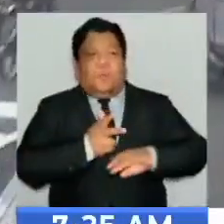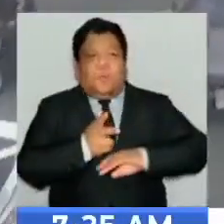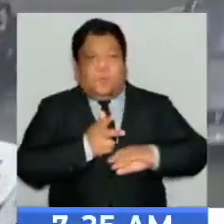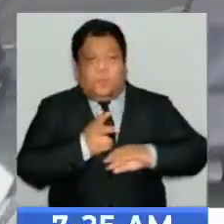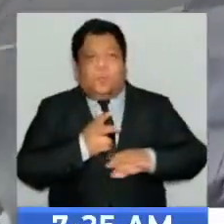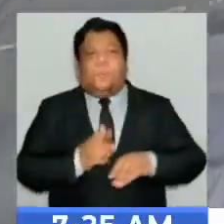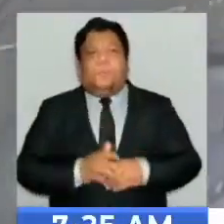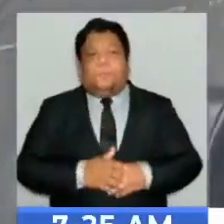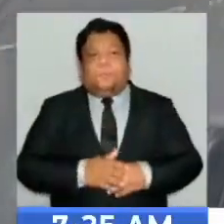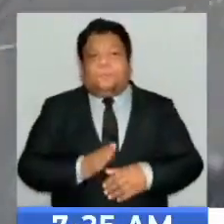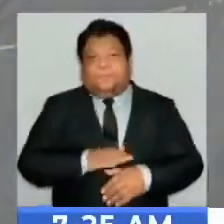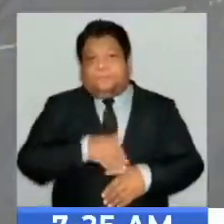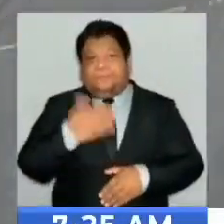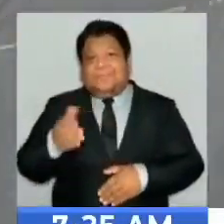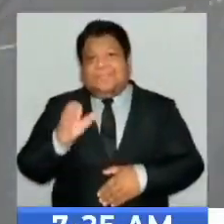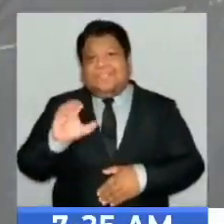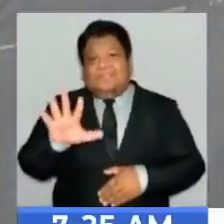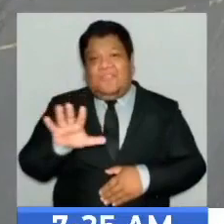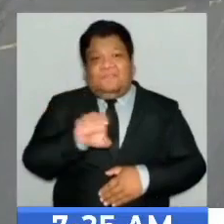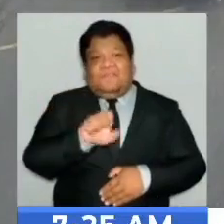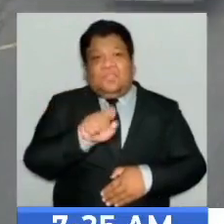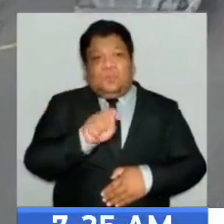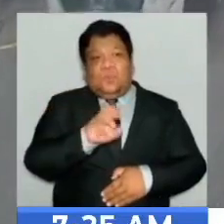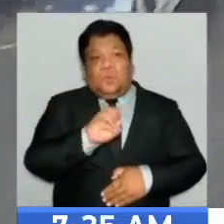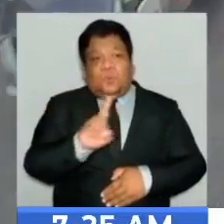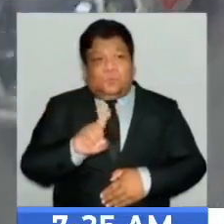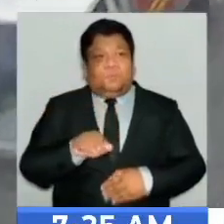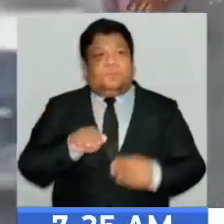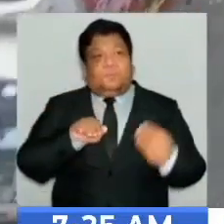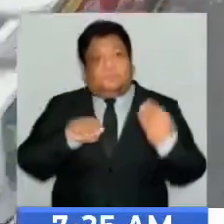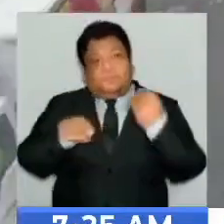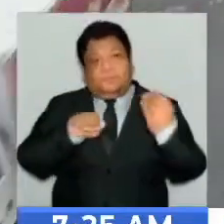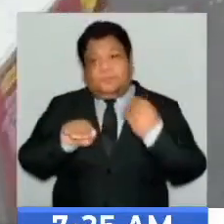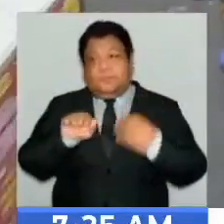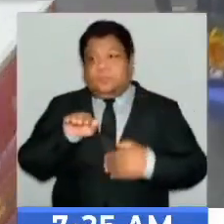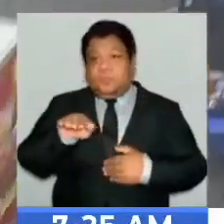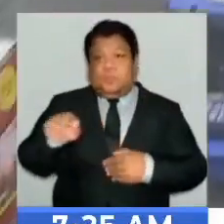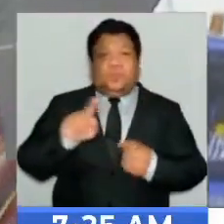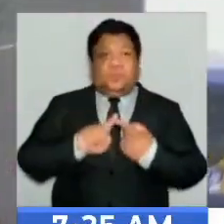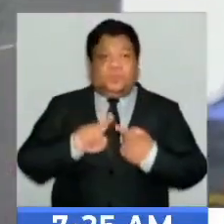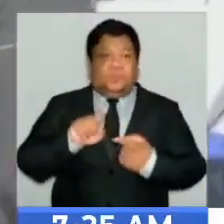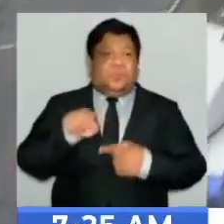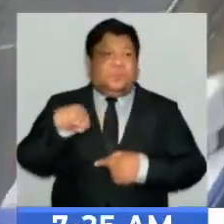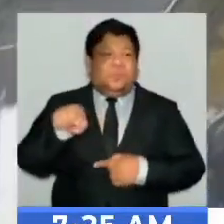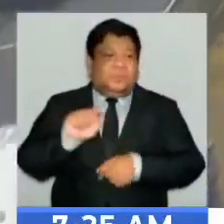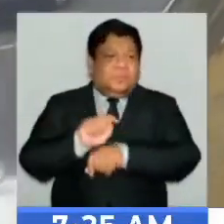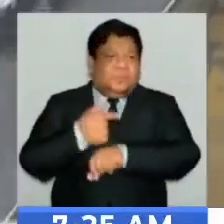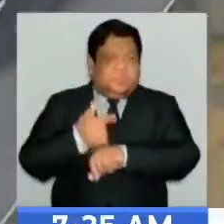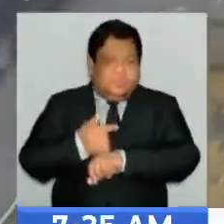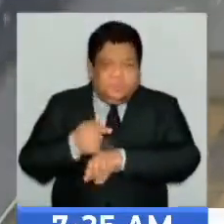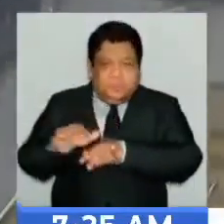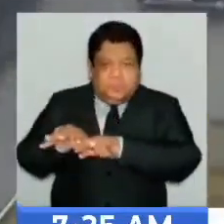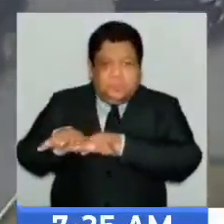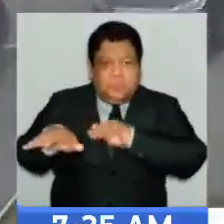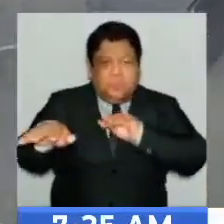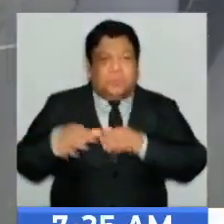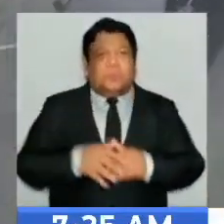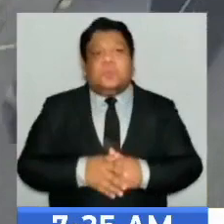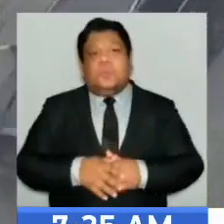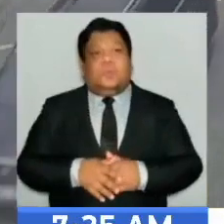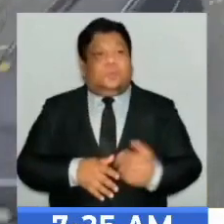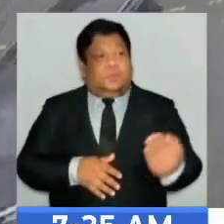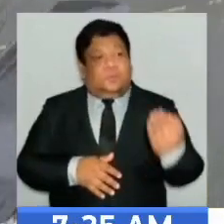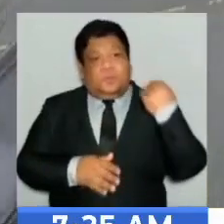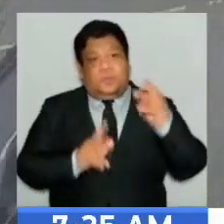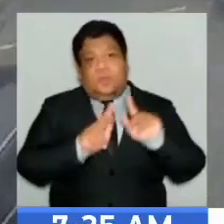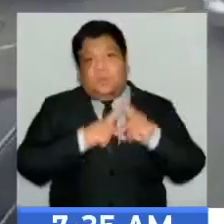intersection. Yung kaliwa, papuntang Taguig, medyo makapal ang sasakyan. Yung kanan, papuntang Katipunan, tuloy-tuloy at hindi naman po ganun